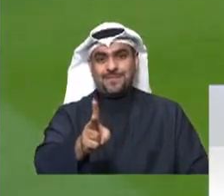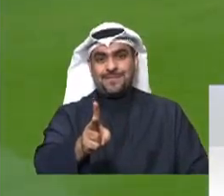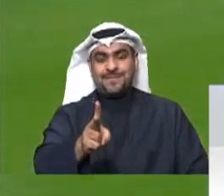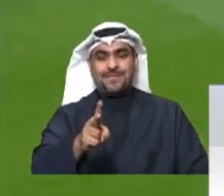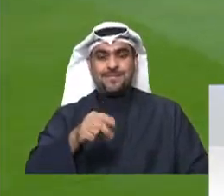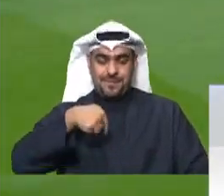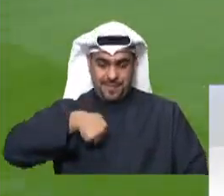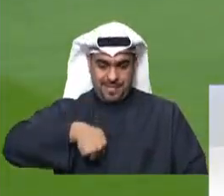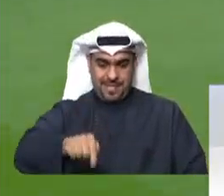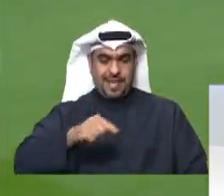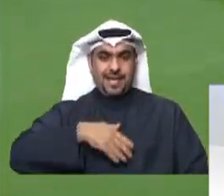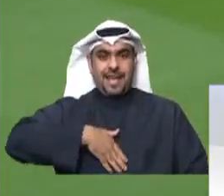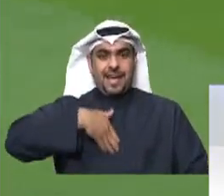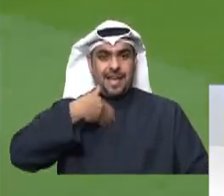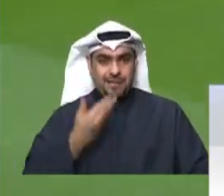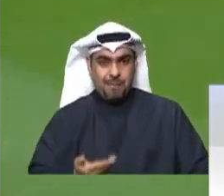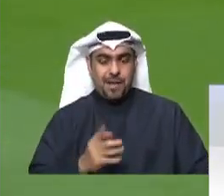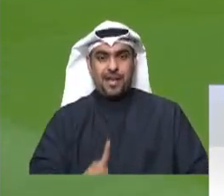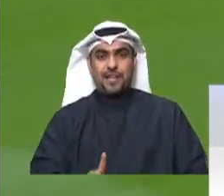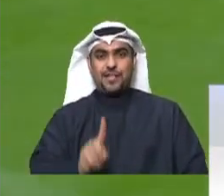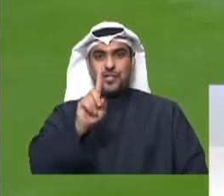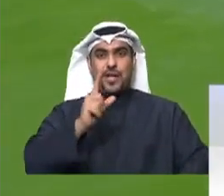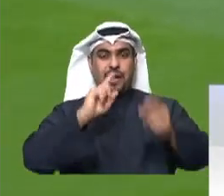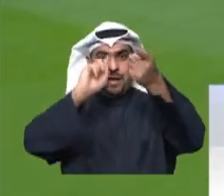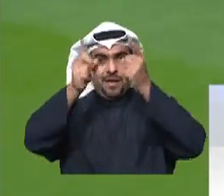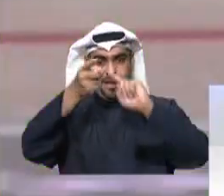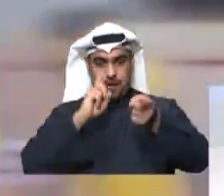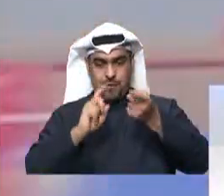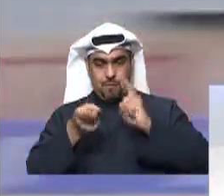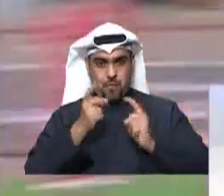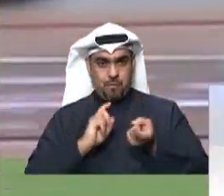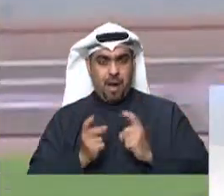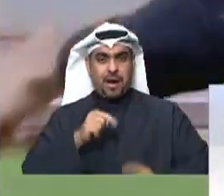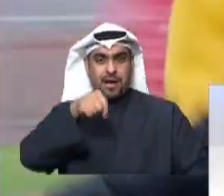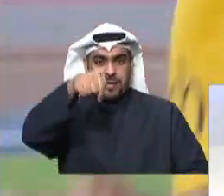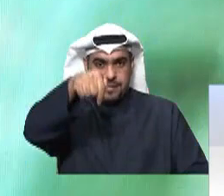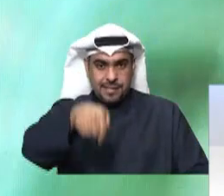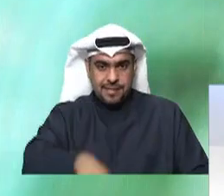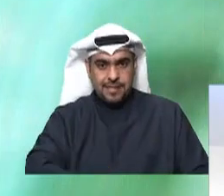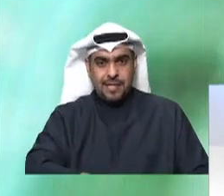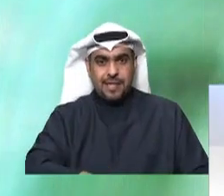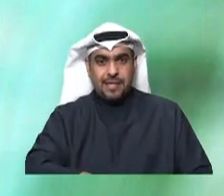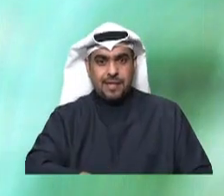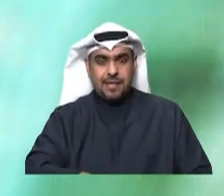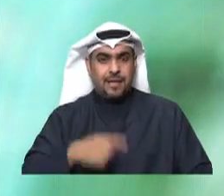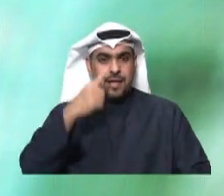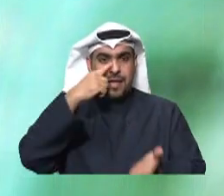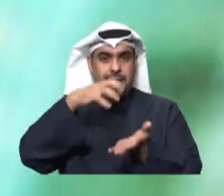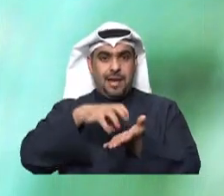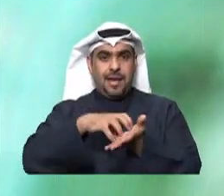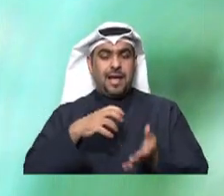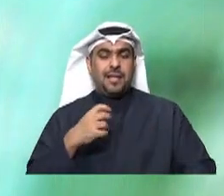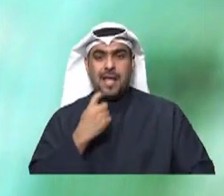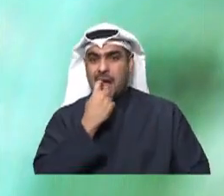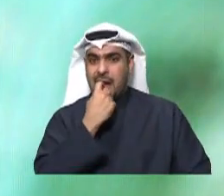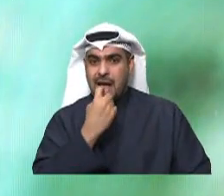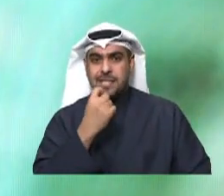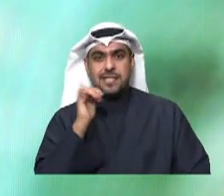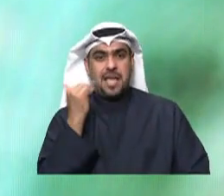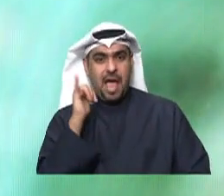يمكن الدول العربيه. اذا لا تخضع هذه المباراه لاي معايير كما تفضلت، خاصه ان القادسيه والعربي لديهم نفس الامكانيات. صحيح.